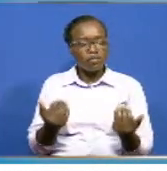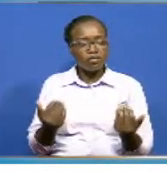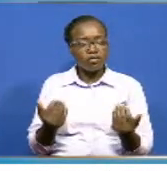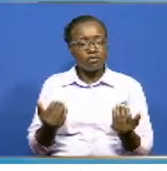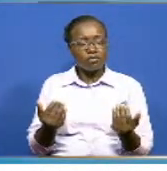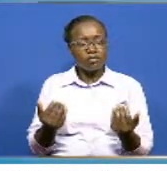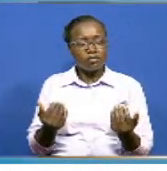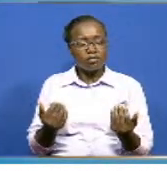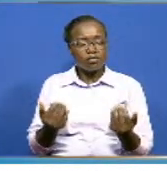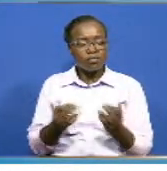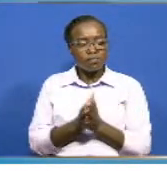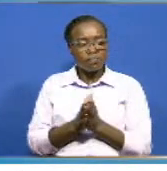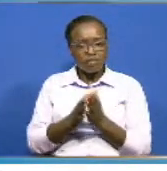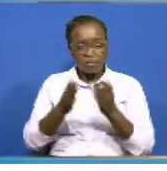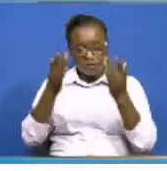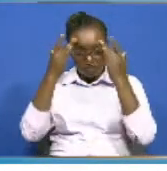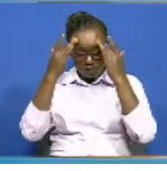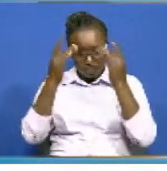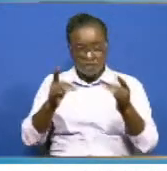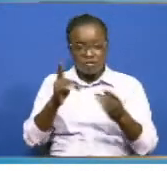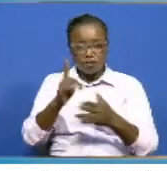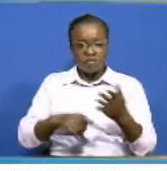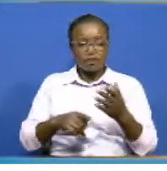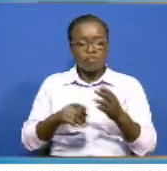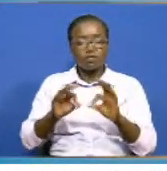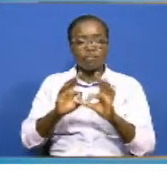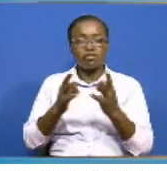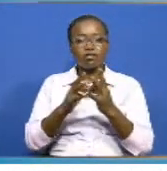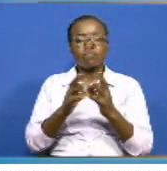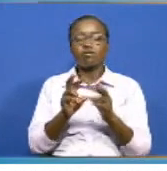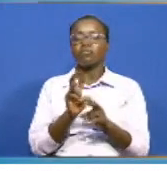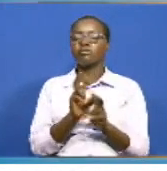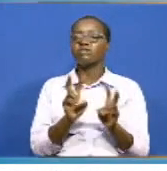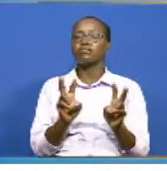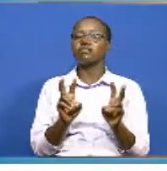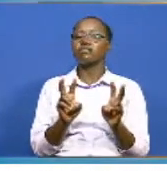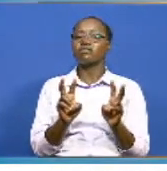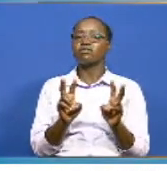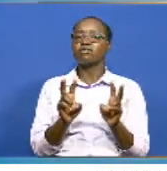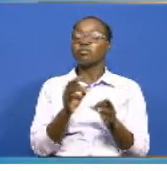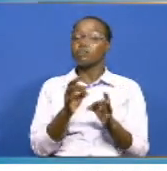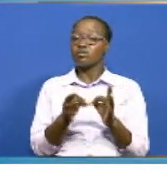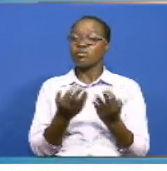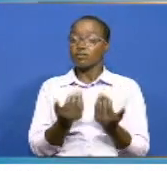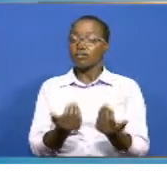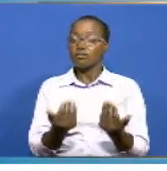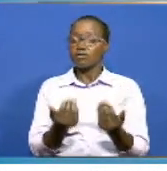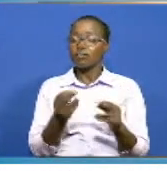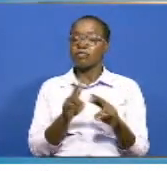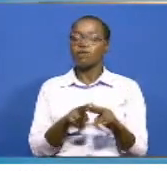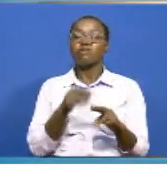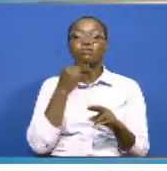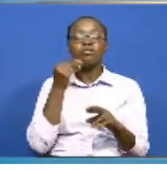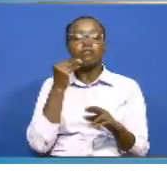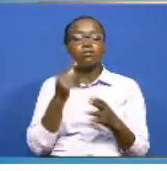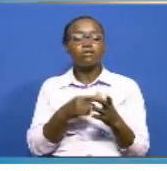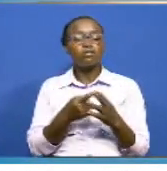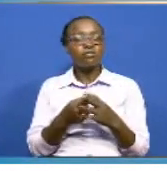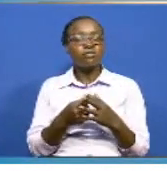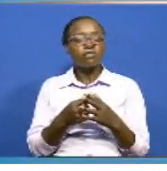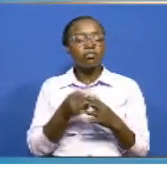ambao wanaamua kile ambacho familia itatazama kwenye runinga. Unapata ya kwamba ikiwa mtoto yuko pale nyumbani, basi wazazi